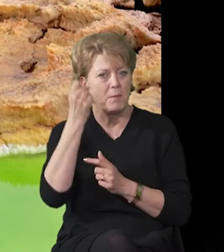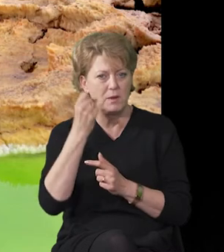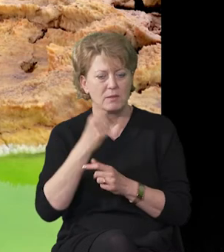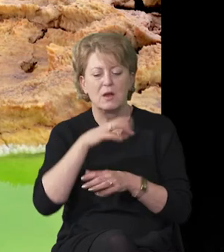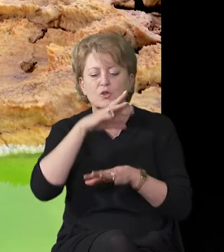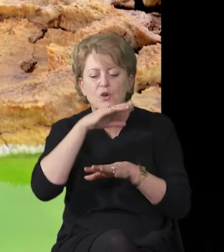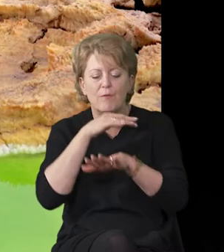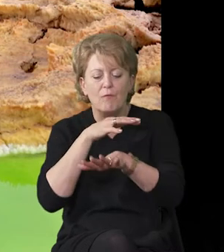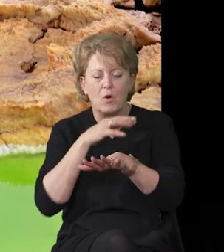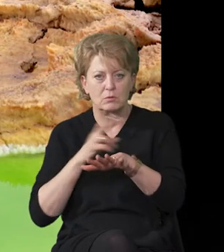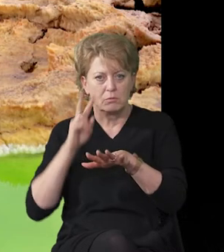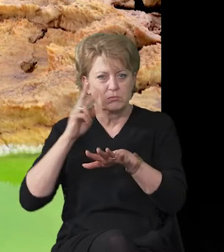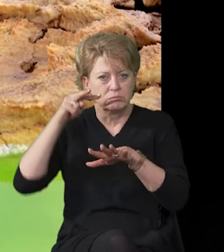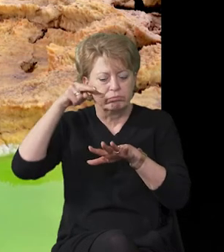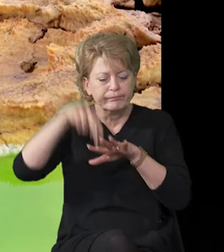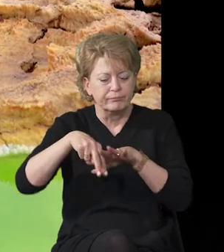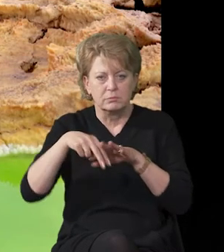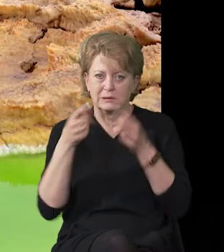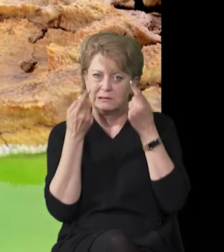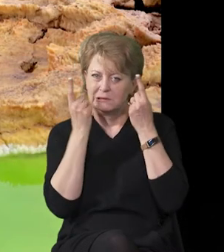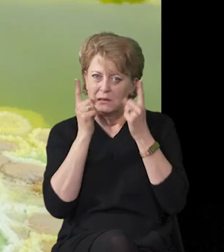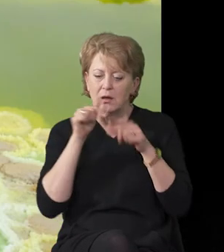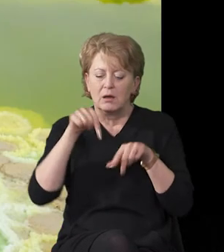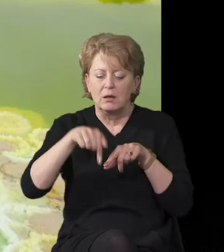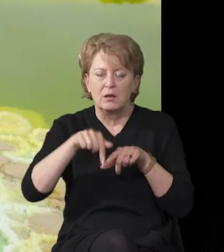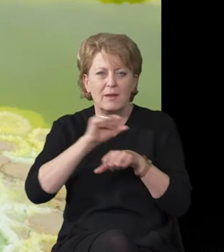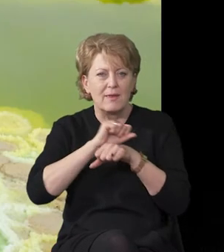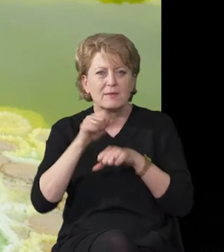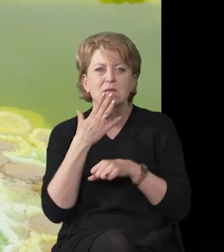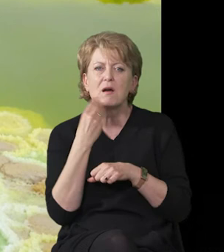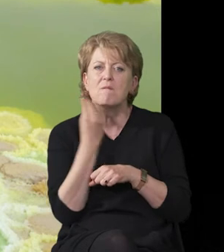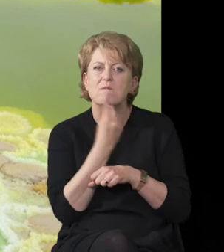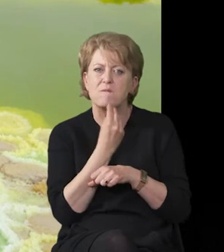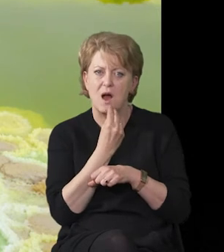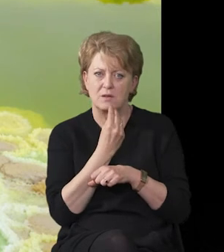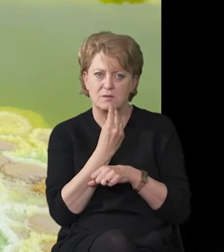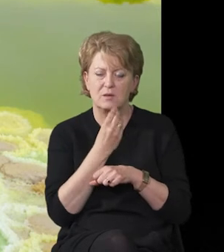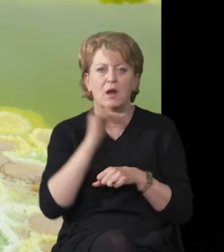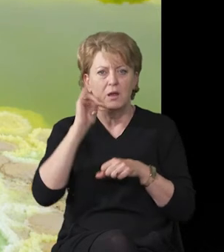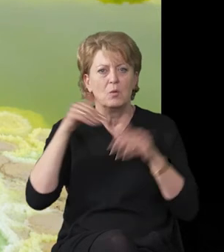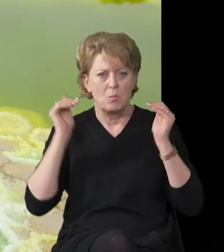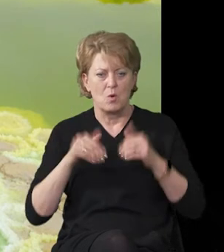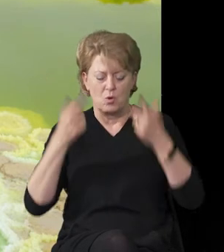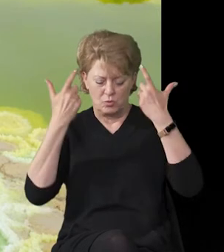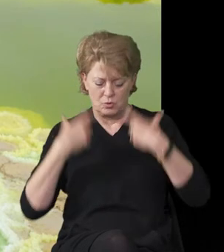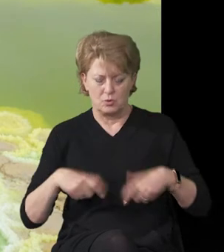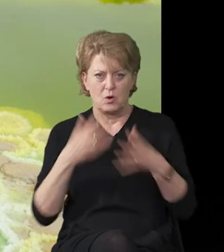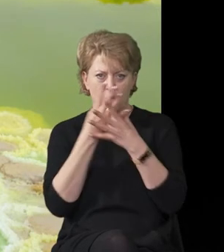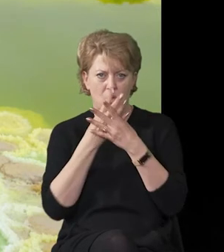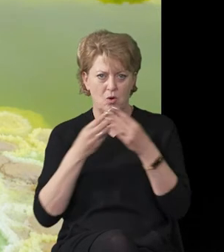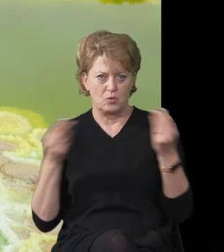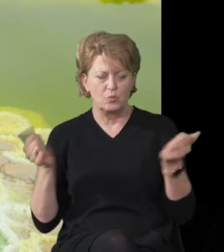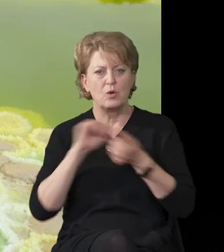jest wypełniona kwasem. No i może nie rozpuści od razu człowieka, ale może naprawdę bardzo solidnie poparzyć